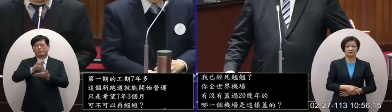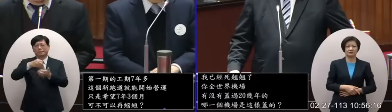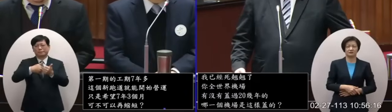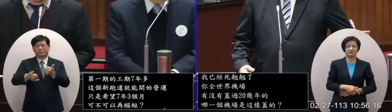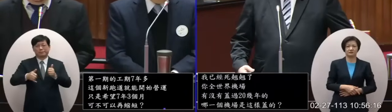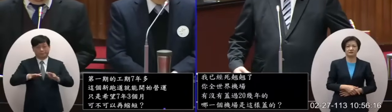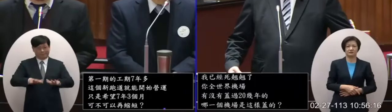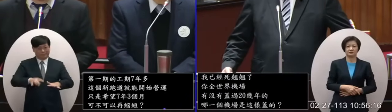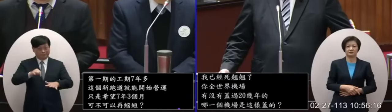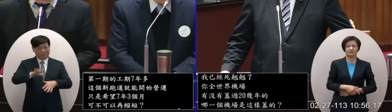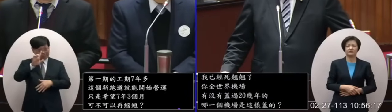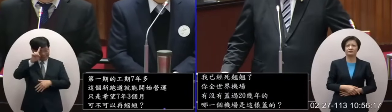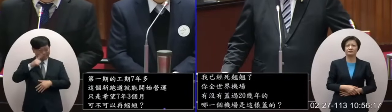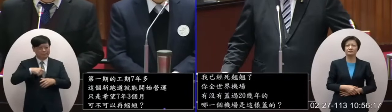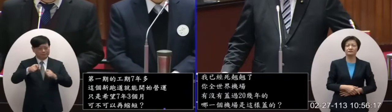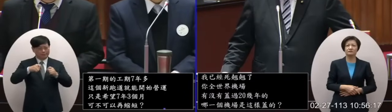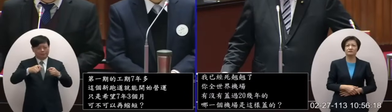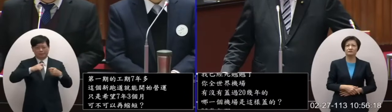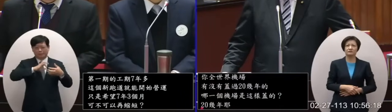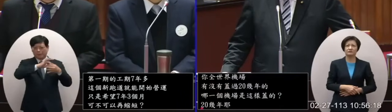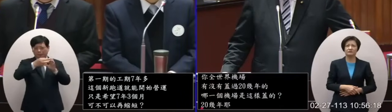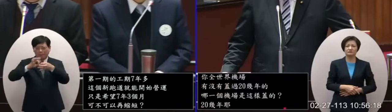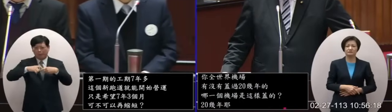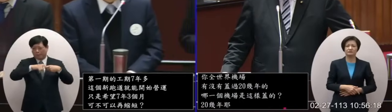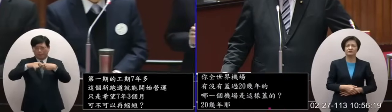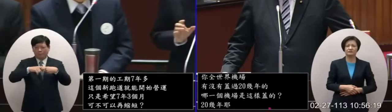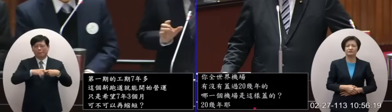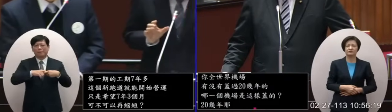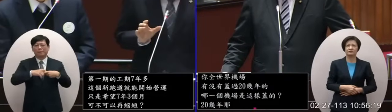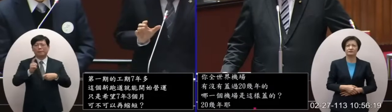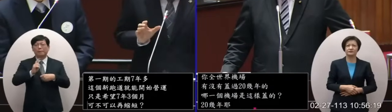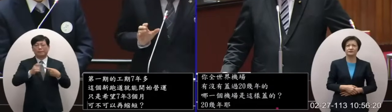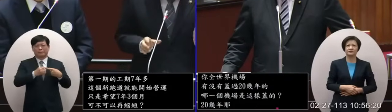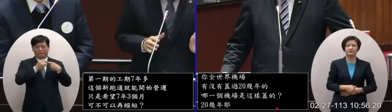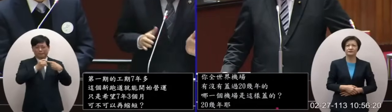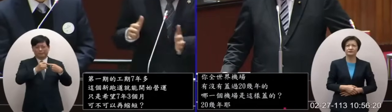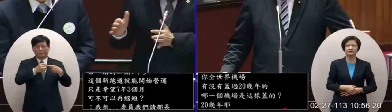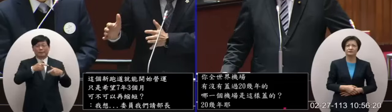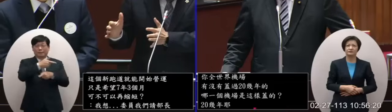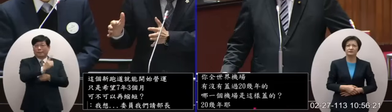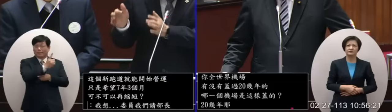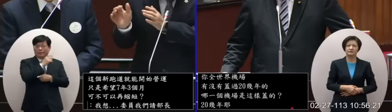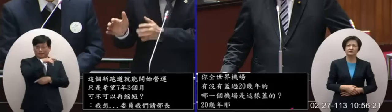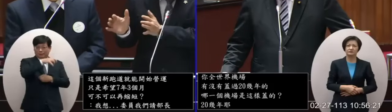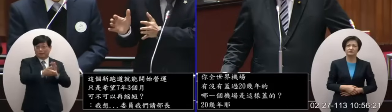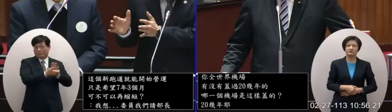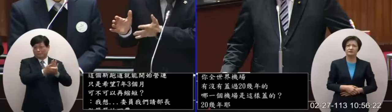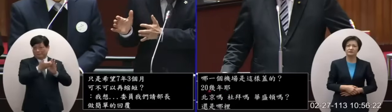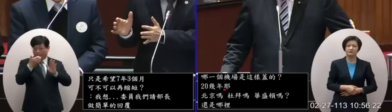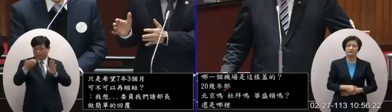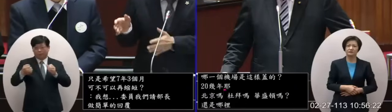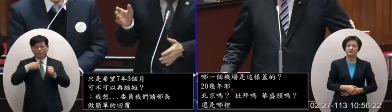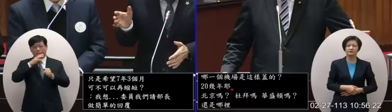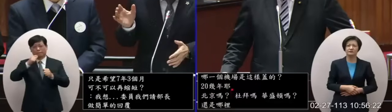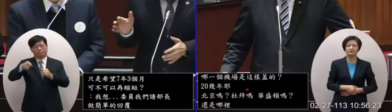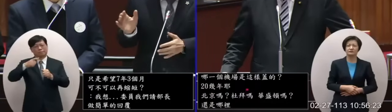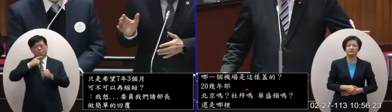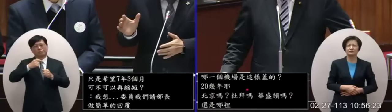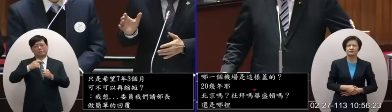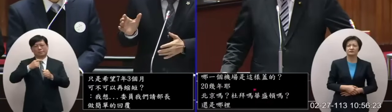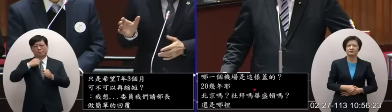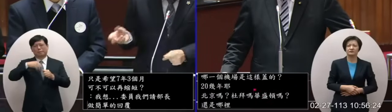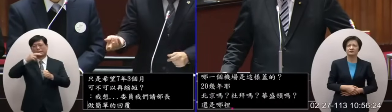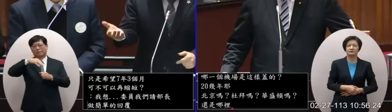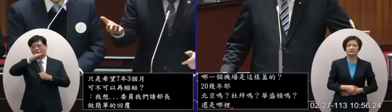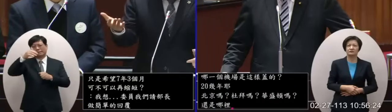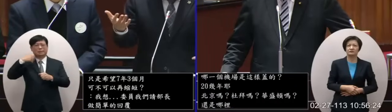哈。现在这个有一个环环相扣的关系了哈。第一个，这个南竿机场的迁移要到峰山嘛哈。第一个我要炸